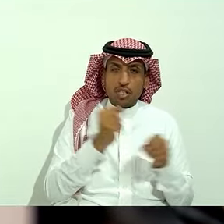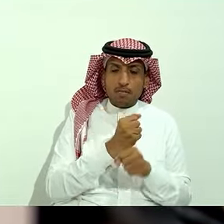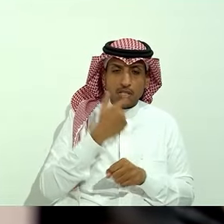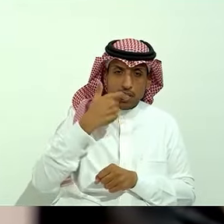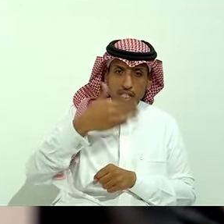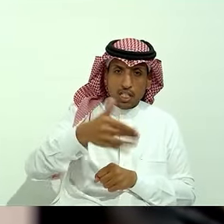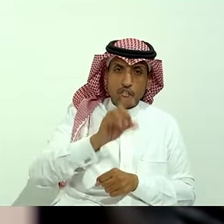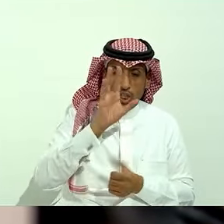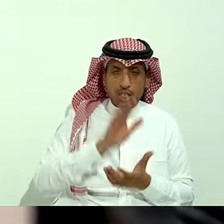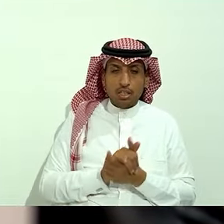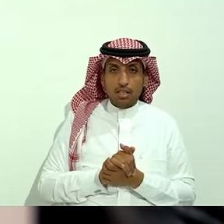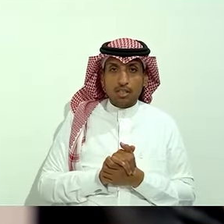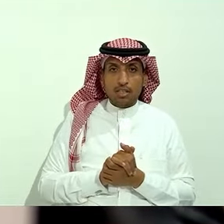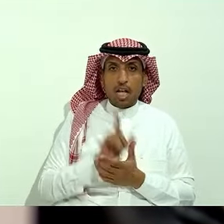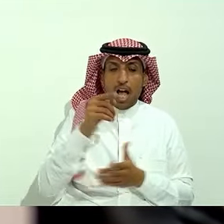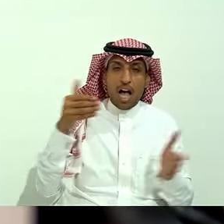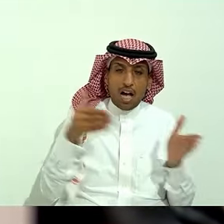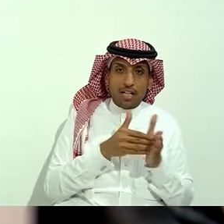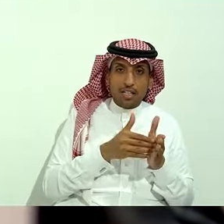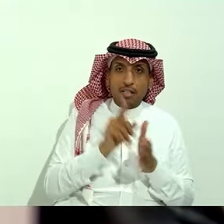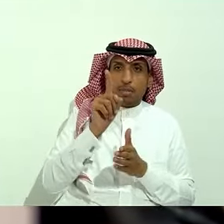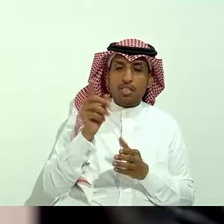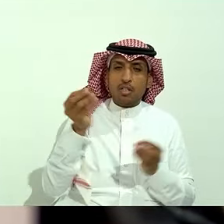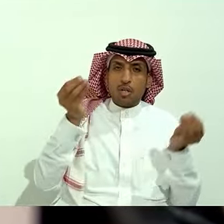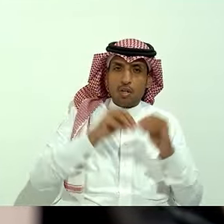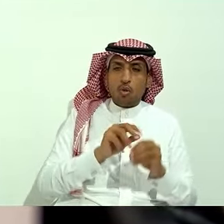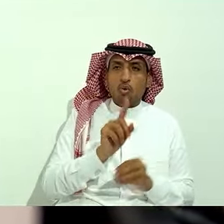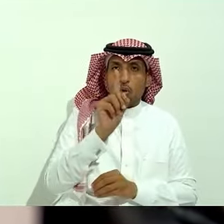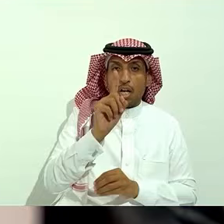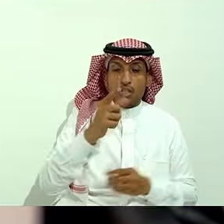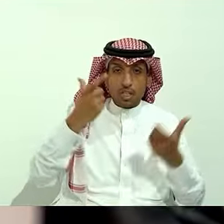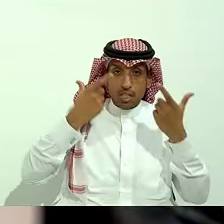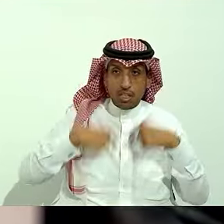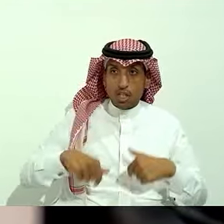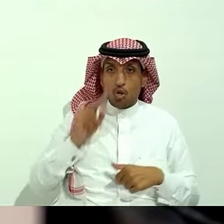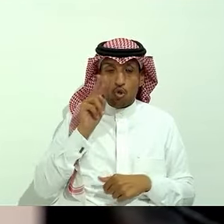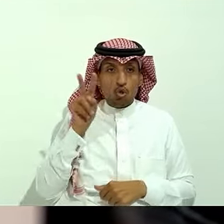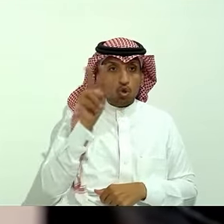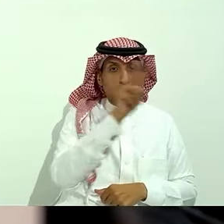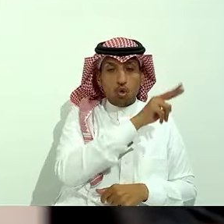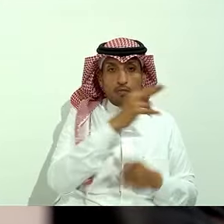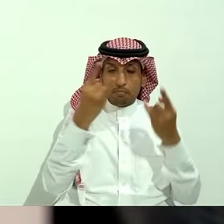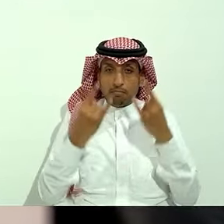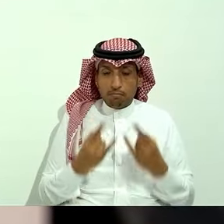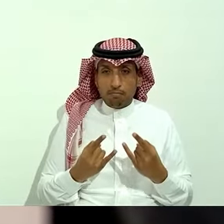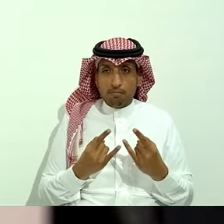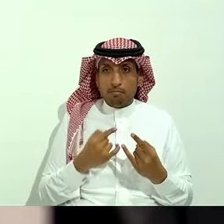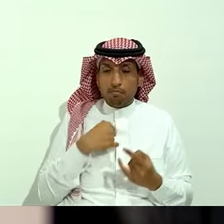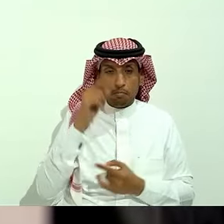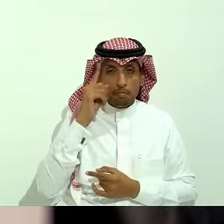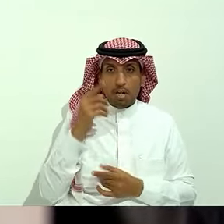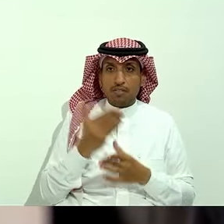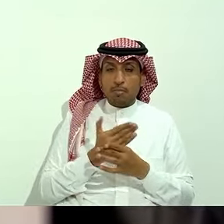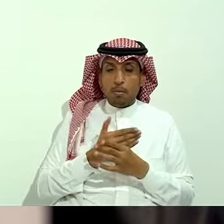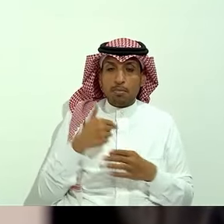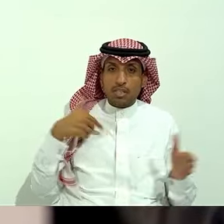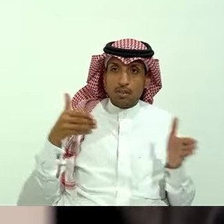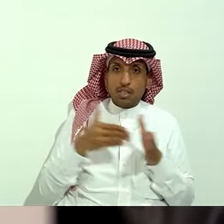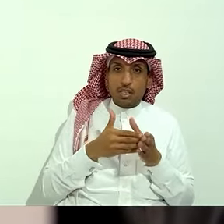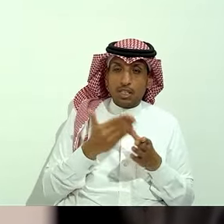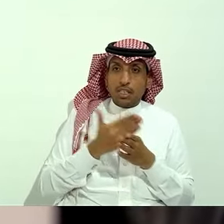القادمة. آخر شيء ودي أعلق عليه على الأزياء الجميلة اللي أنتم عرضتوها اليوم. أنا ما أدري ليش وصلنا مرحلة